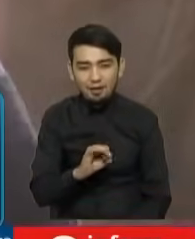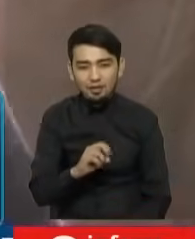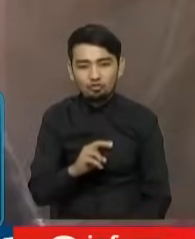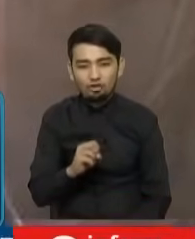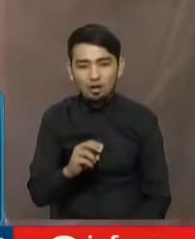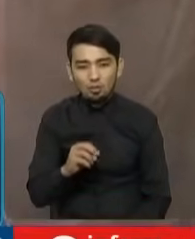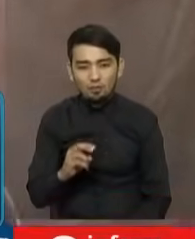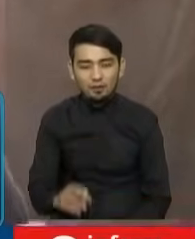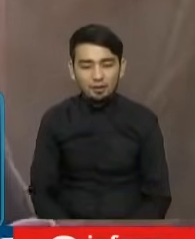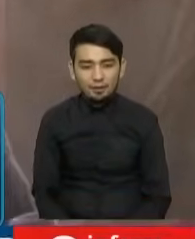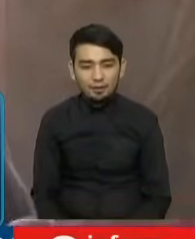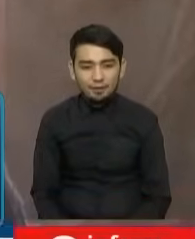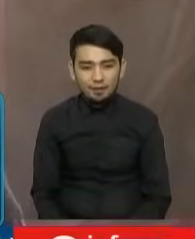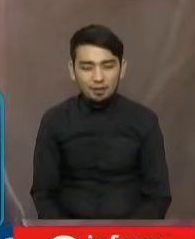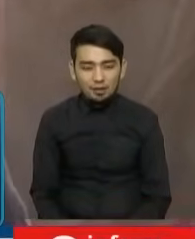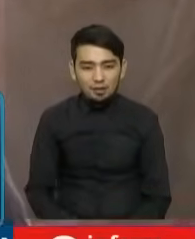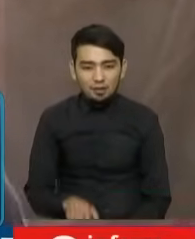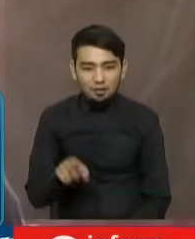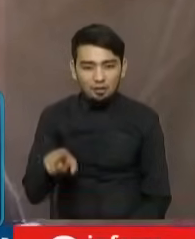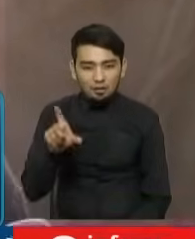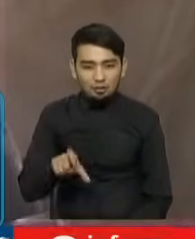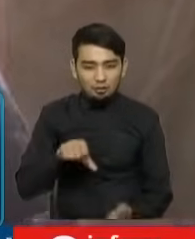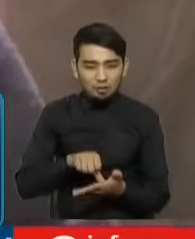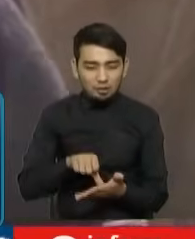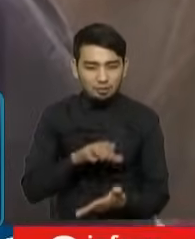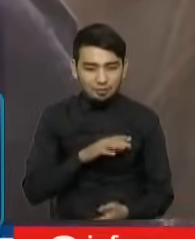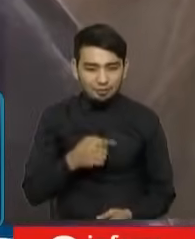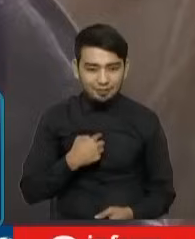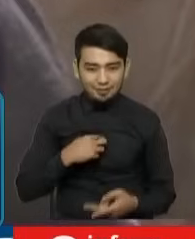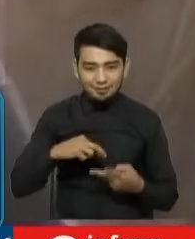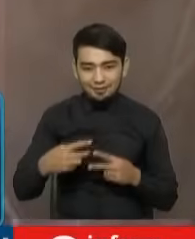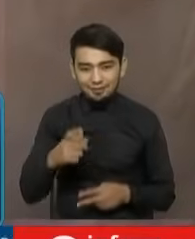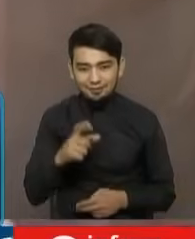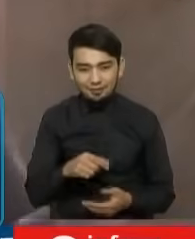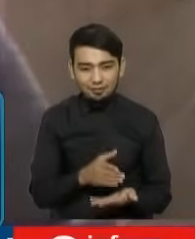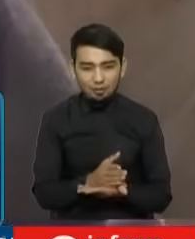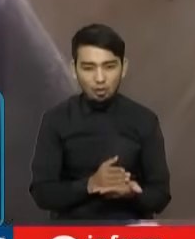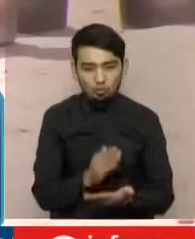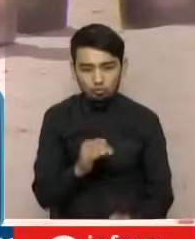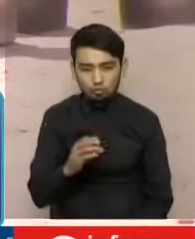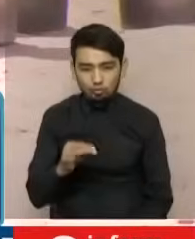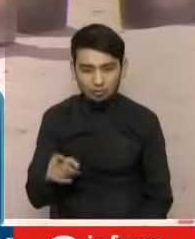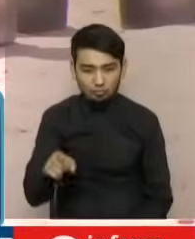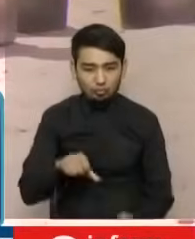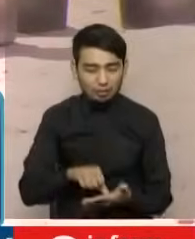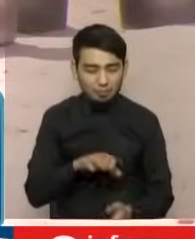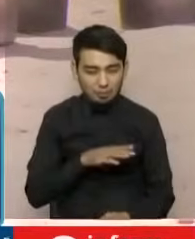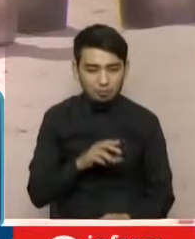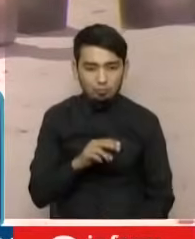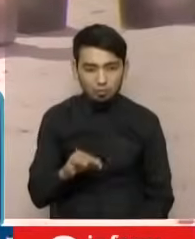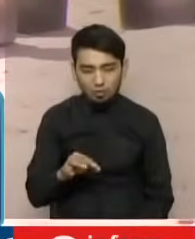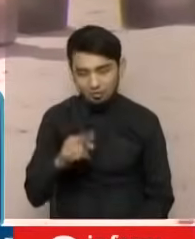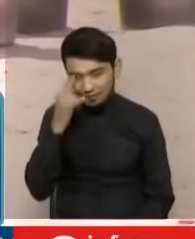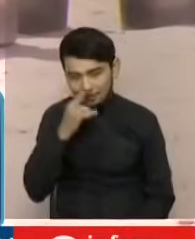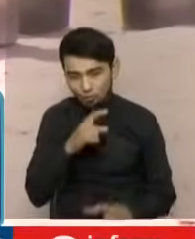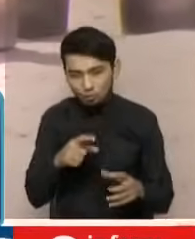персонаж непосредственно принимал участие в операции «Жусан» по вывозу казахстанцев